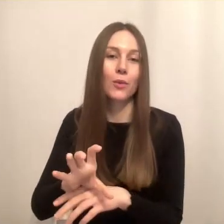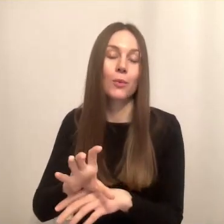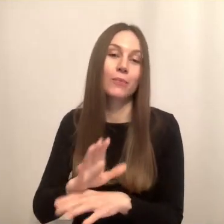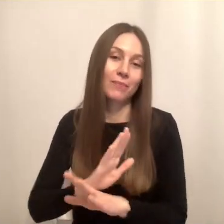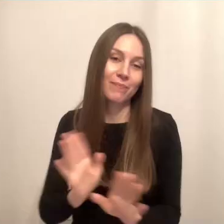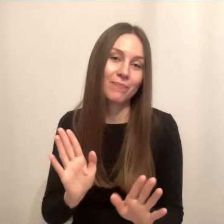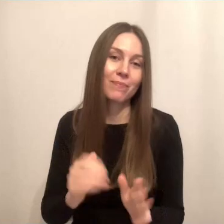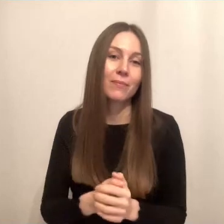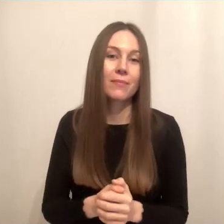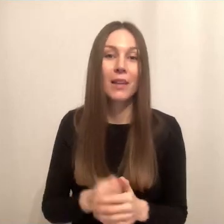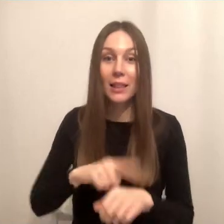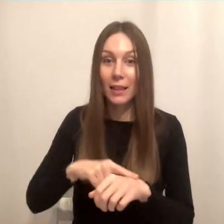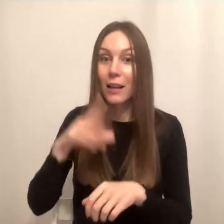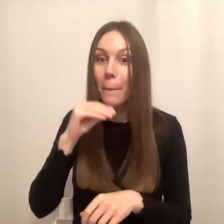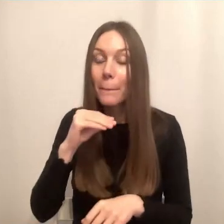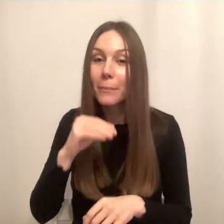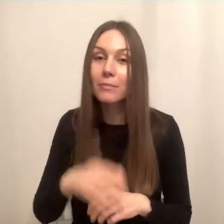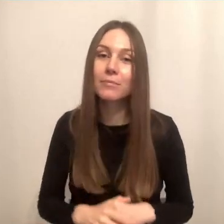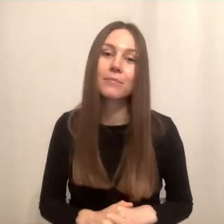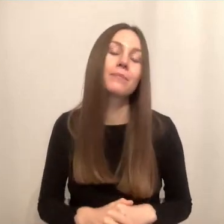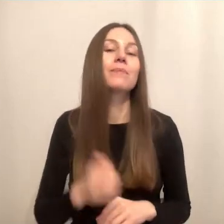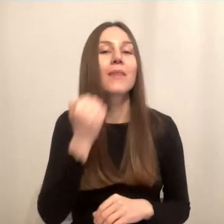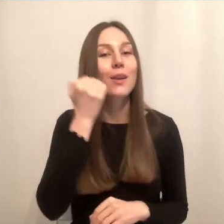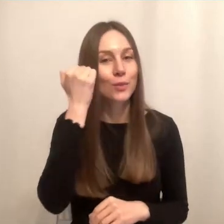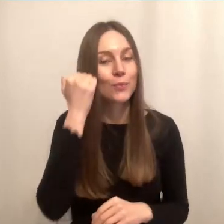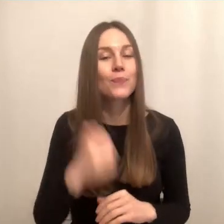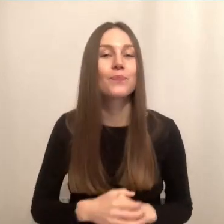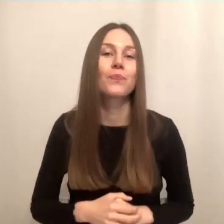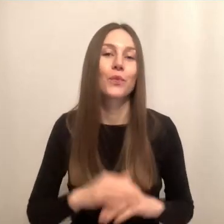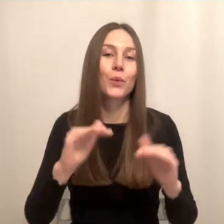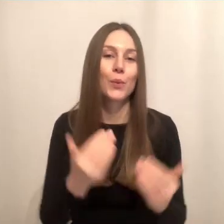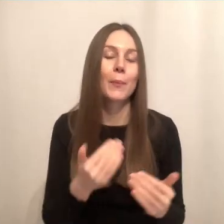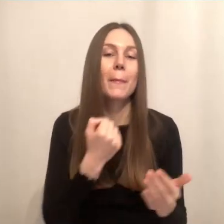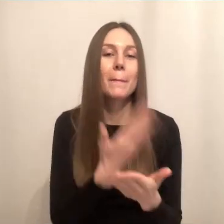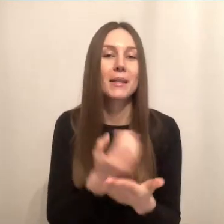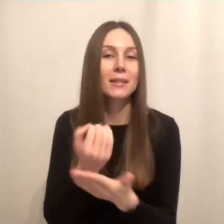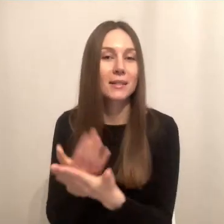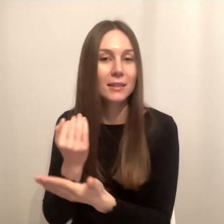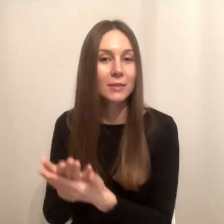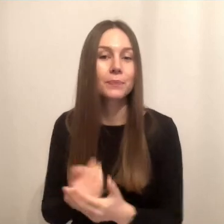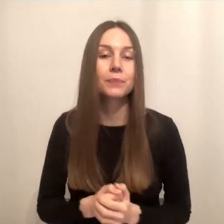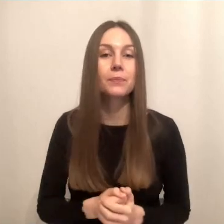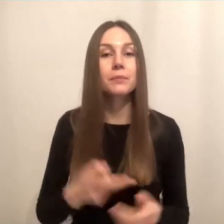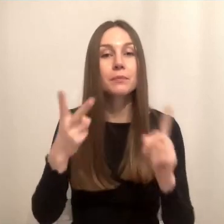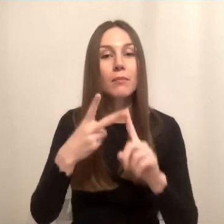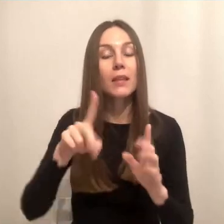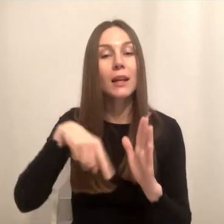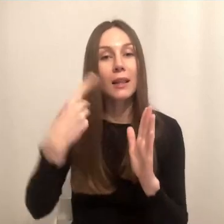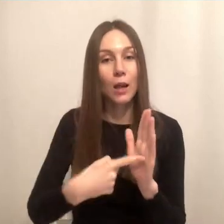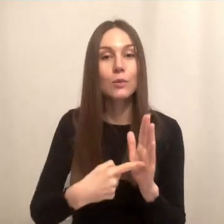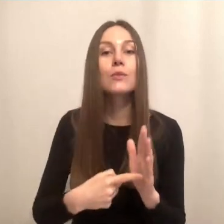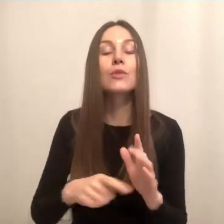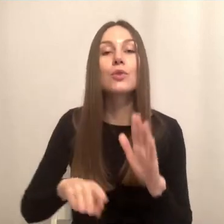pavai laiką. Ačiū, dėkui. Dėkui jums už jūsų trumpus prisistatymus. Sekantis klausimas ir gal pradėkim šį